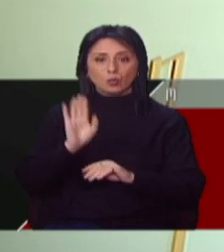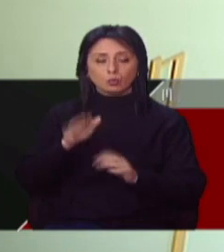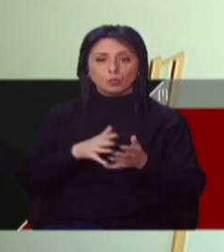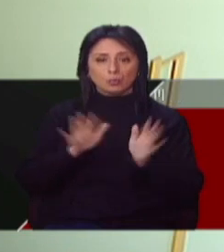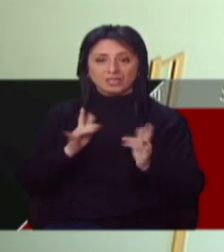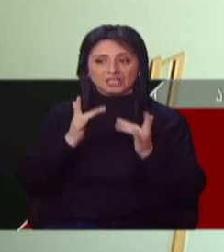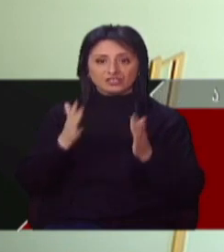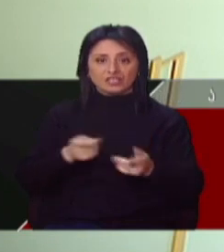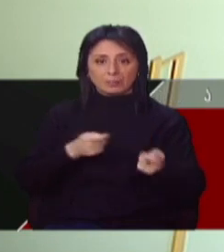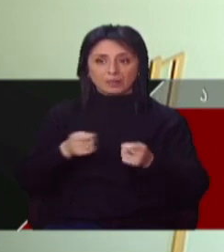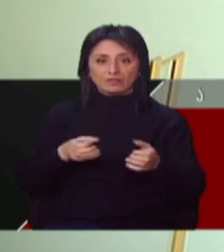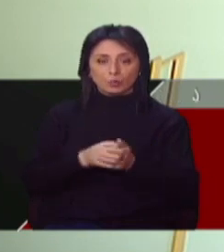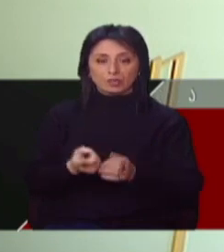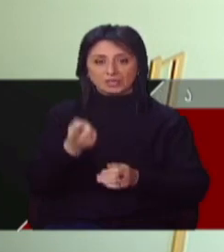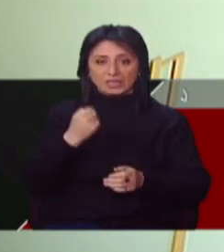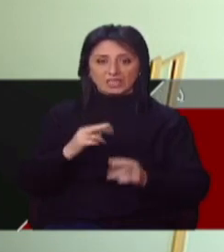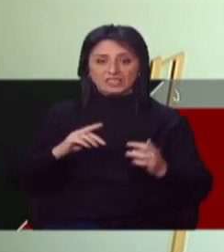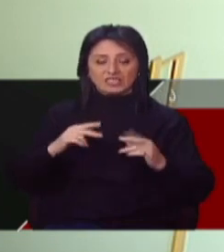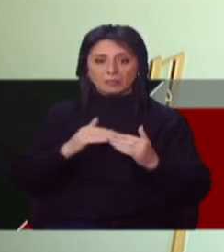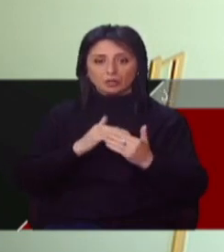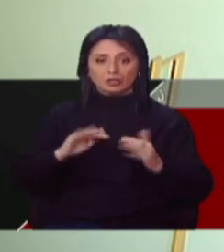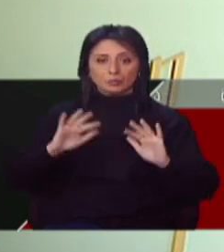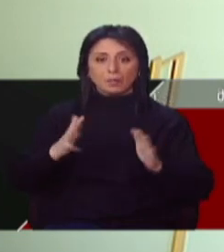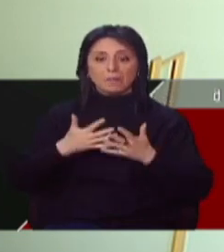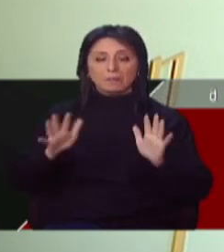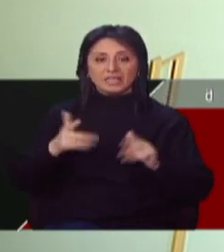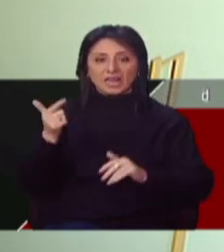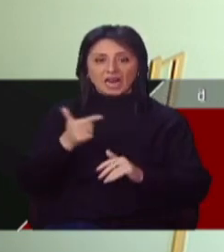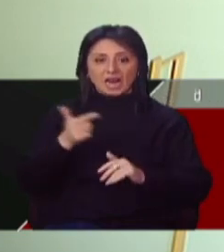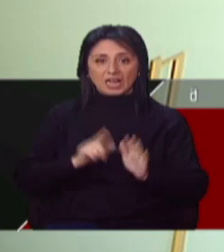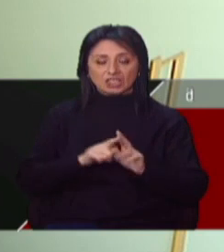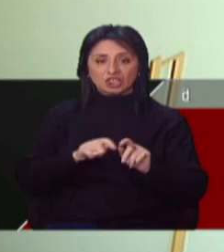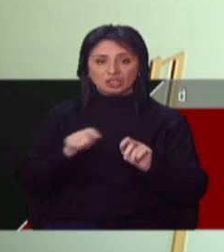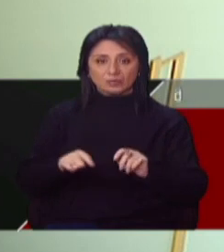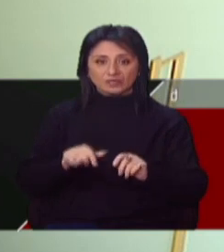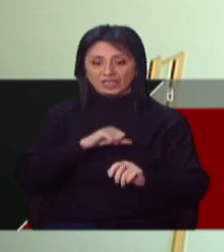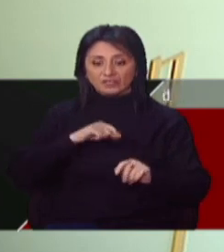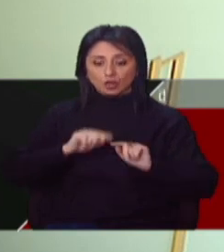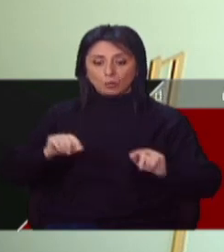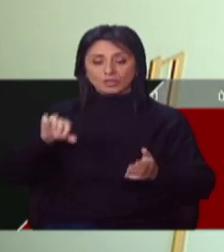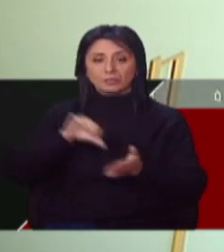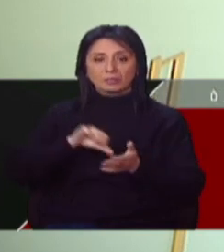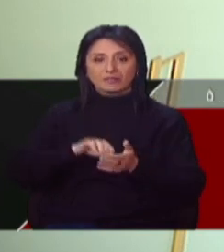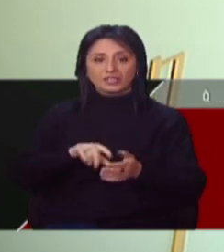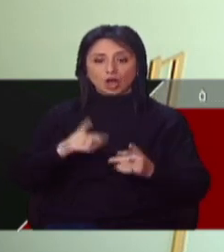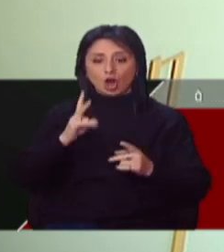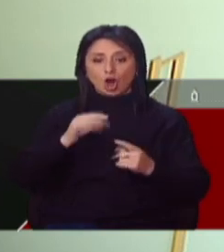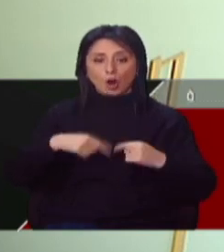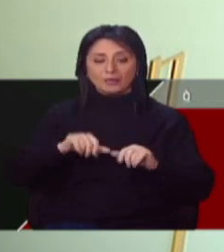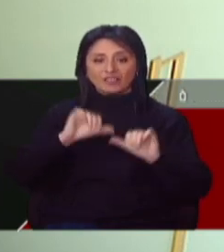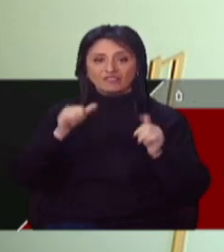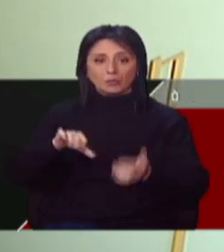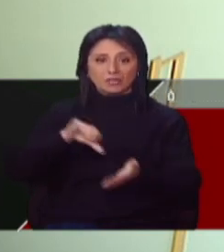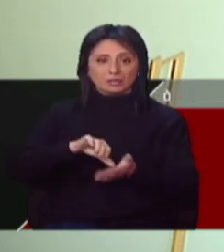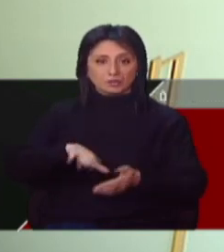უფრო მეტ სითხოს მართველი გუნდისგან, რომ ცვლილების დონეზე მოხდეს უფრო მეტი გარანტიების შექმნა, თავად ოპოზიციის წარმომადგენლები საკომიტეტო ფორმატებში